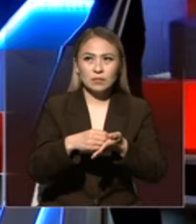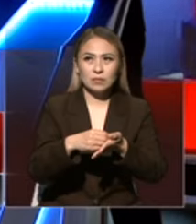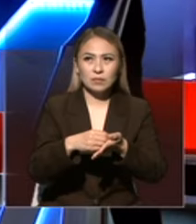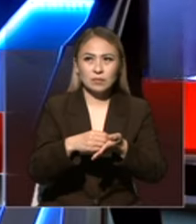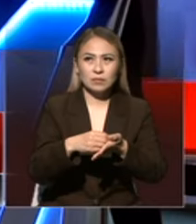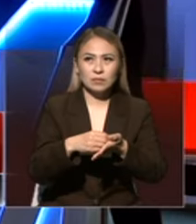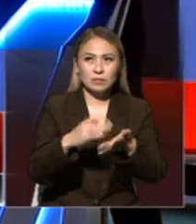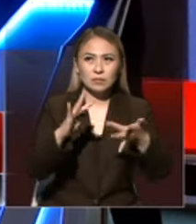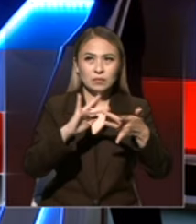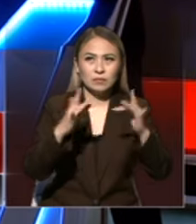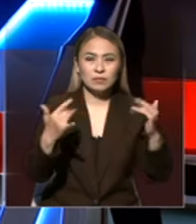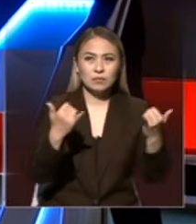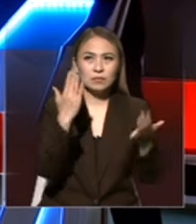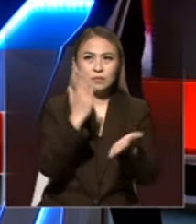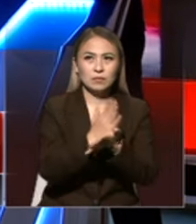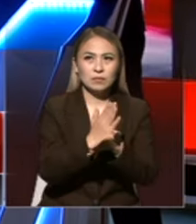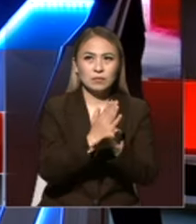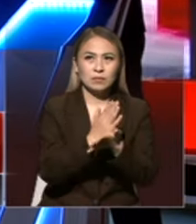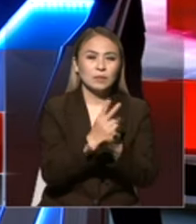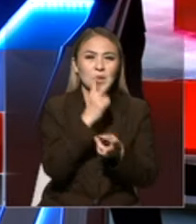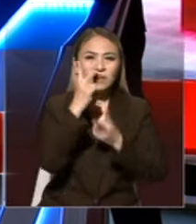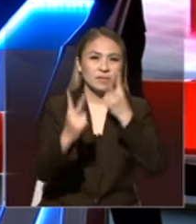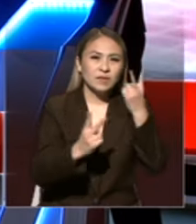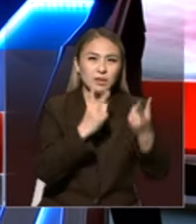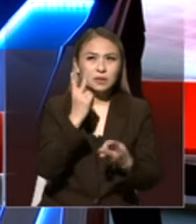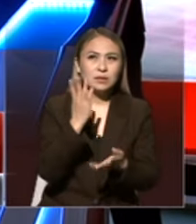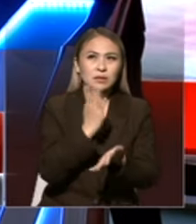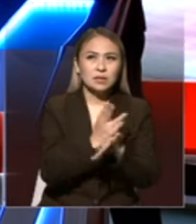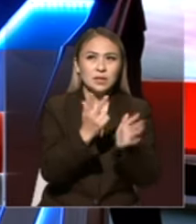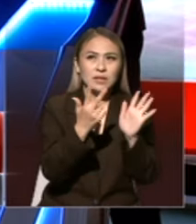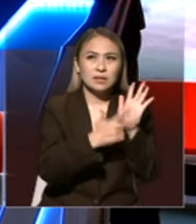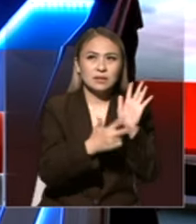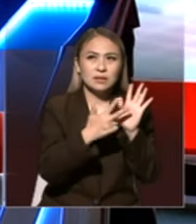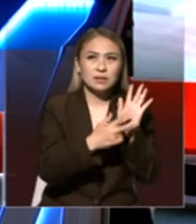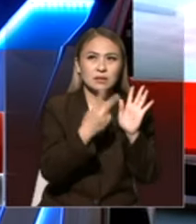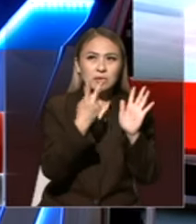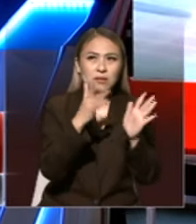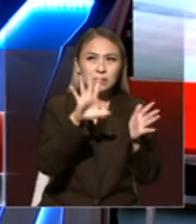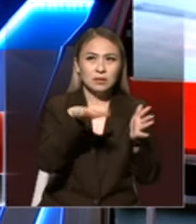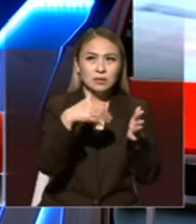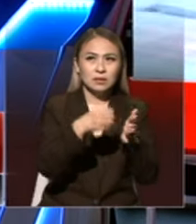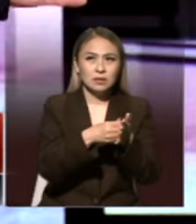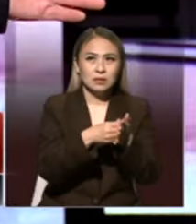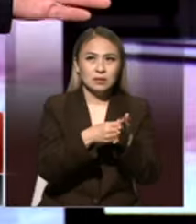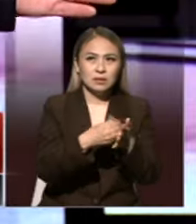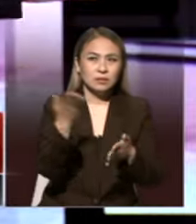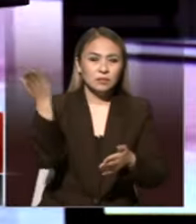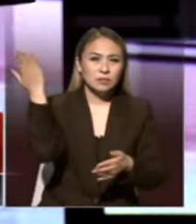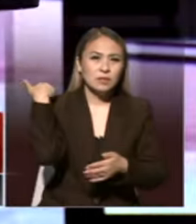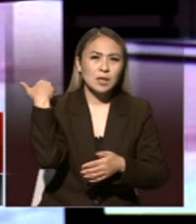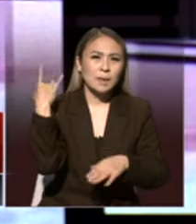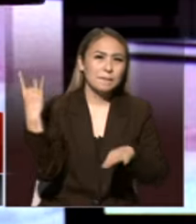алғашыр әлеметтік желі бар ғой, мысалы, көп затты көресің. Соң кейін 82-лер бізде бар ғой, әлі бар ғой, ең бірі шыққан